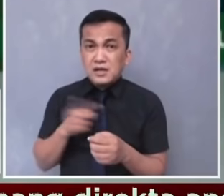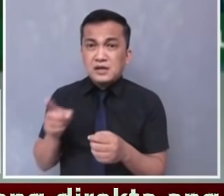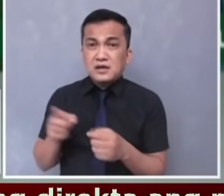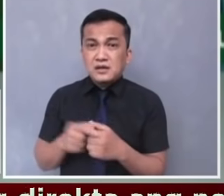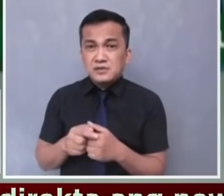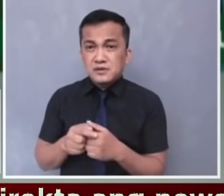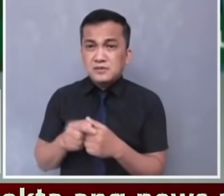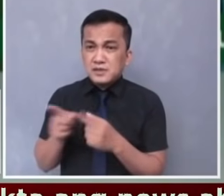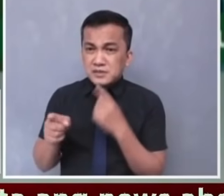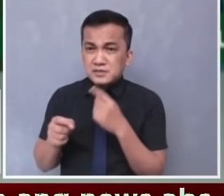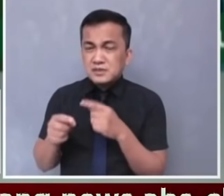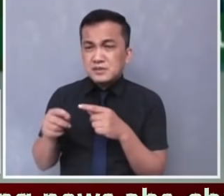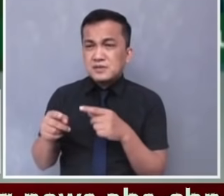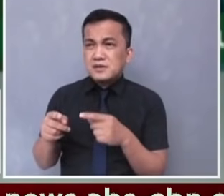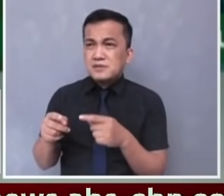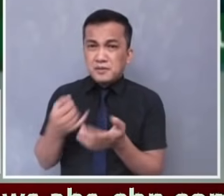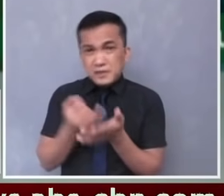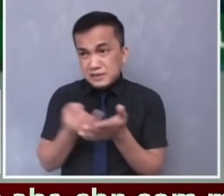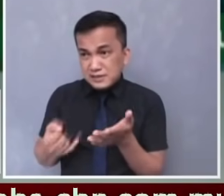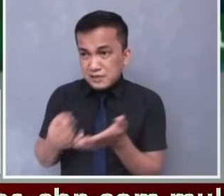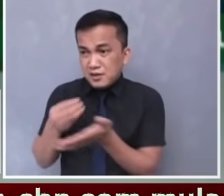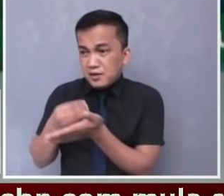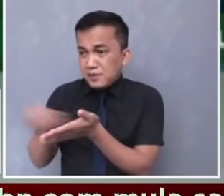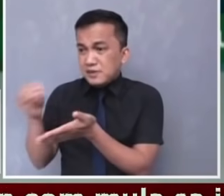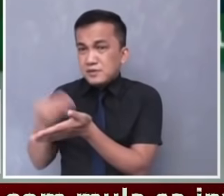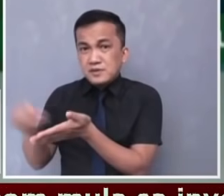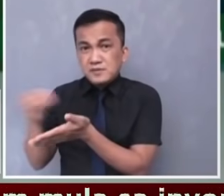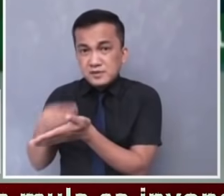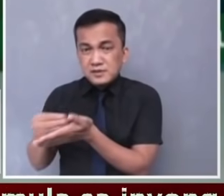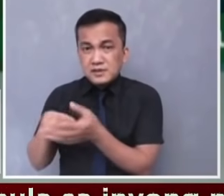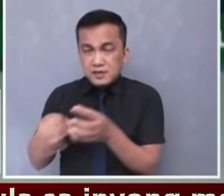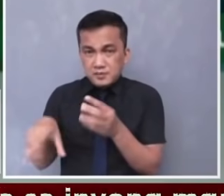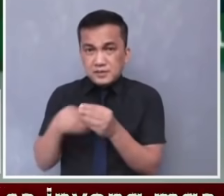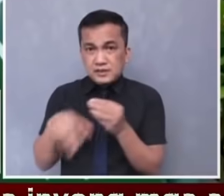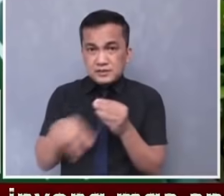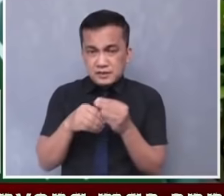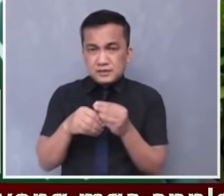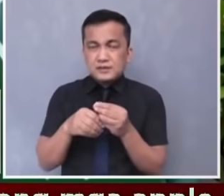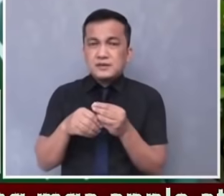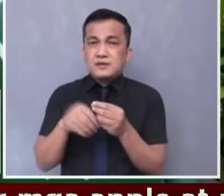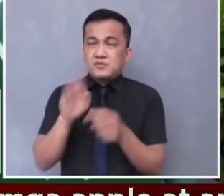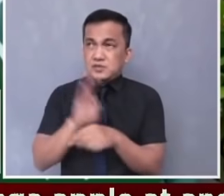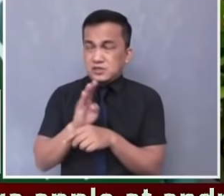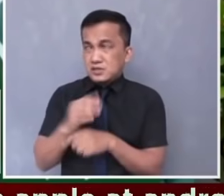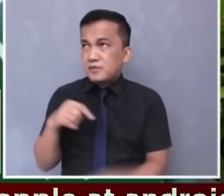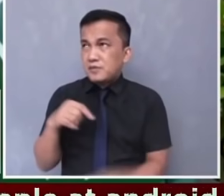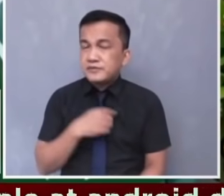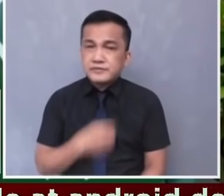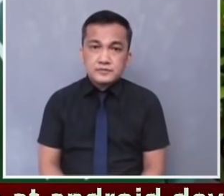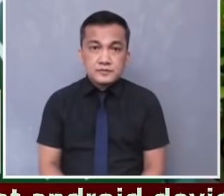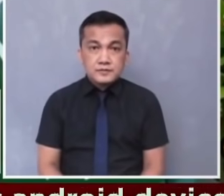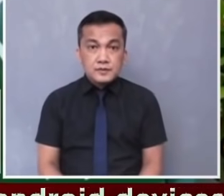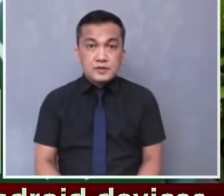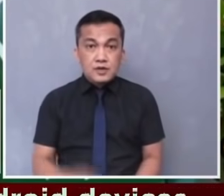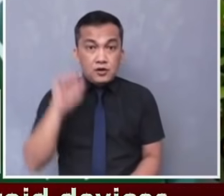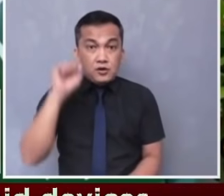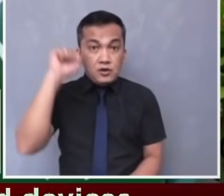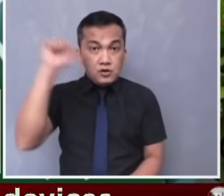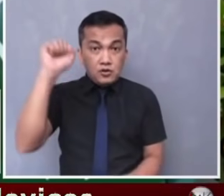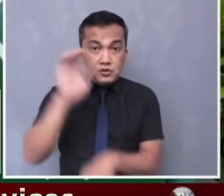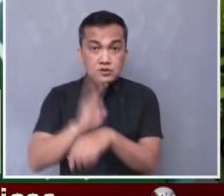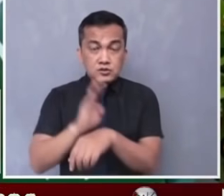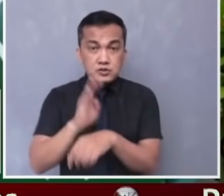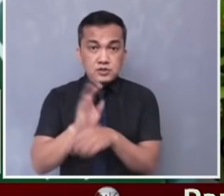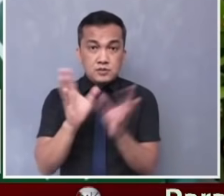sahog, mga ingredients, mamimili po sa ano, madadagdagan po yung negosyo po namin. Sa Go Negosyo Online Forum